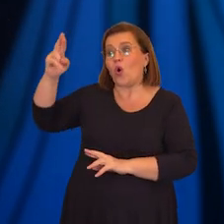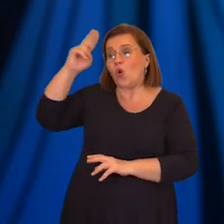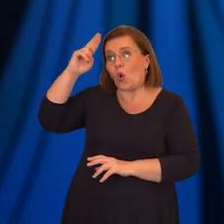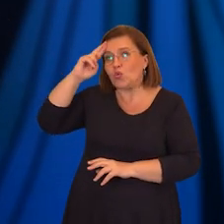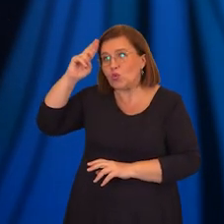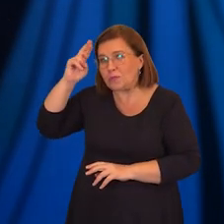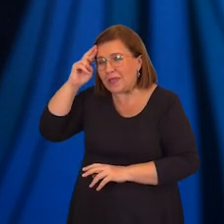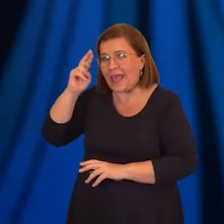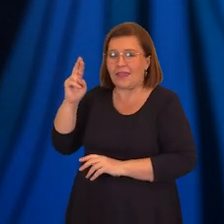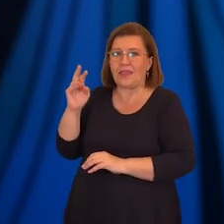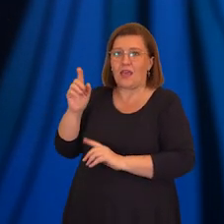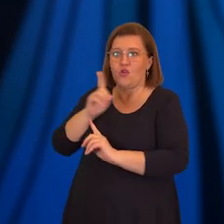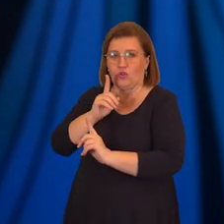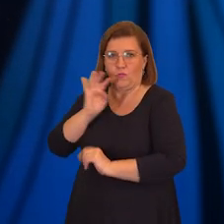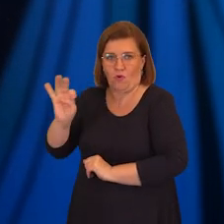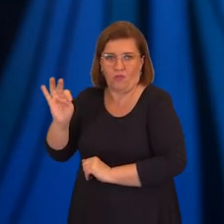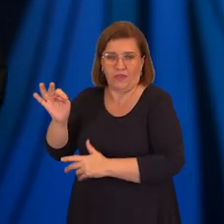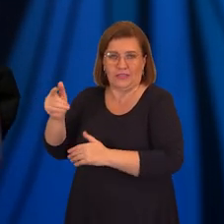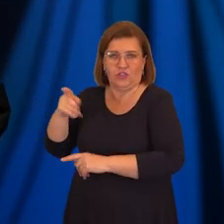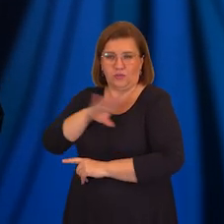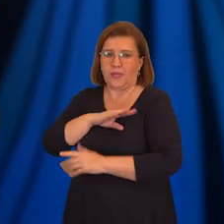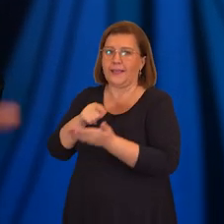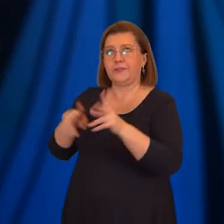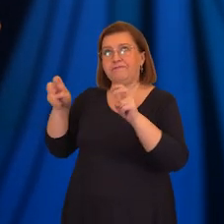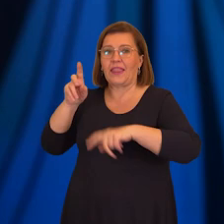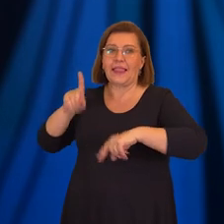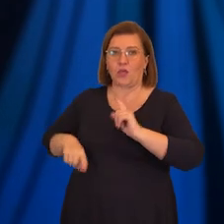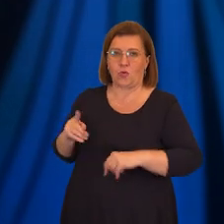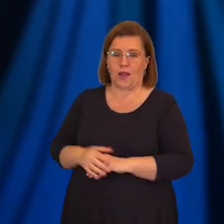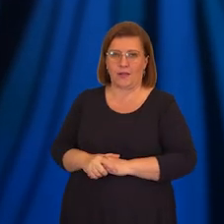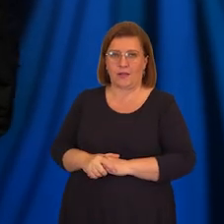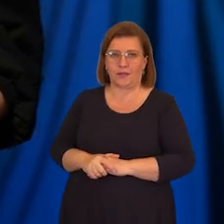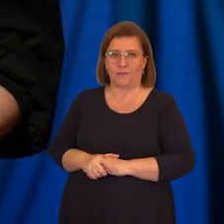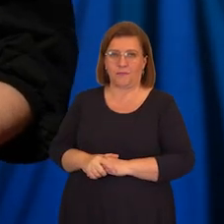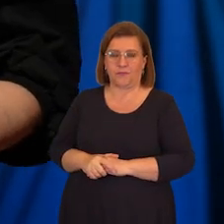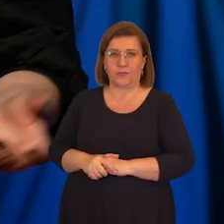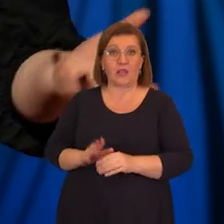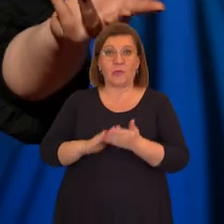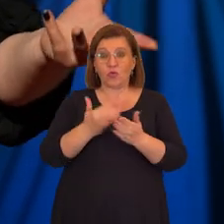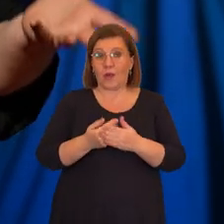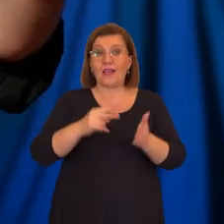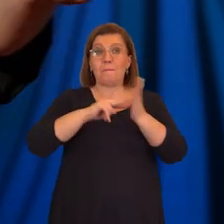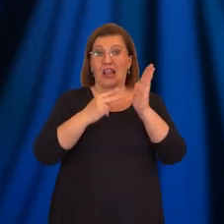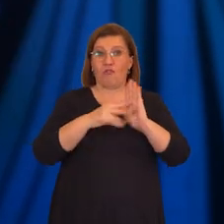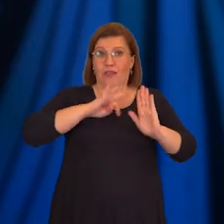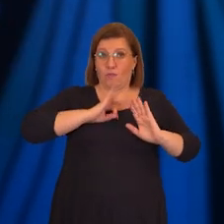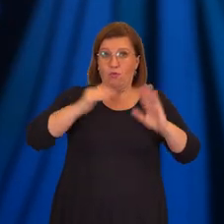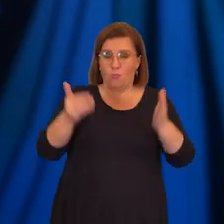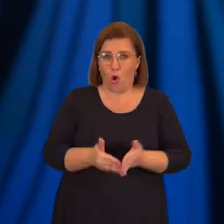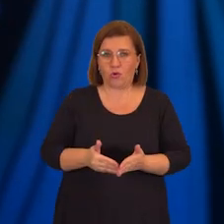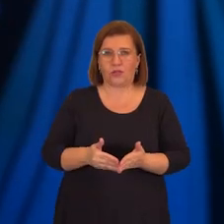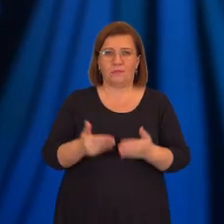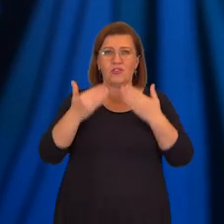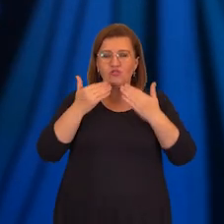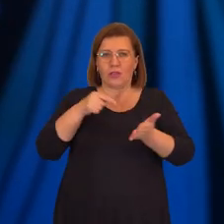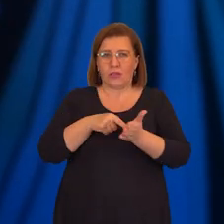dla nas absolutnie naturalna. Planowanie, w tym przypadku swojego pogrzebu, przywraca sprawczość w